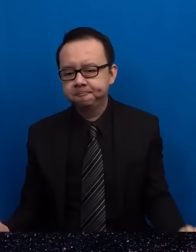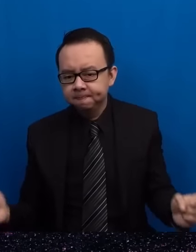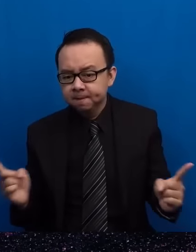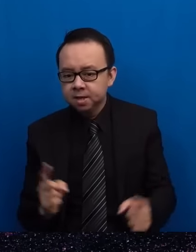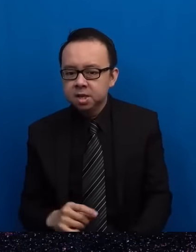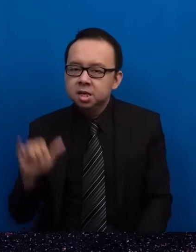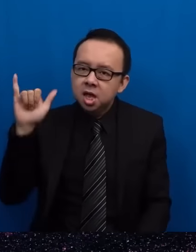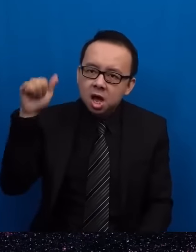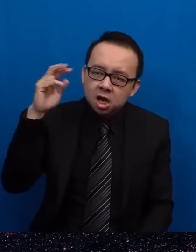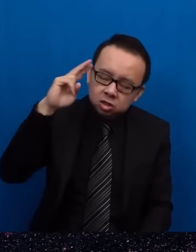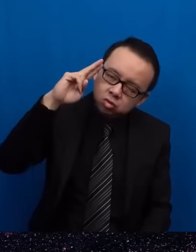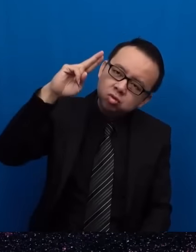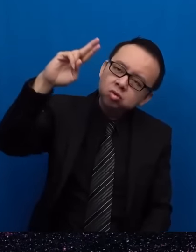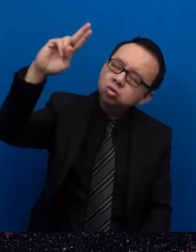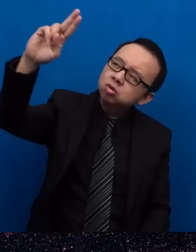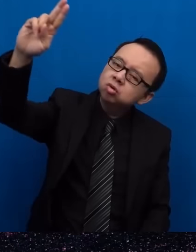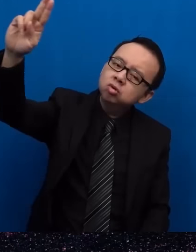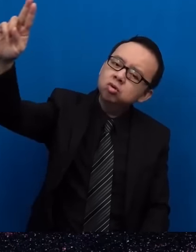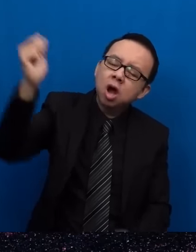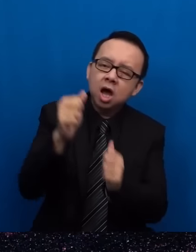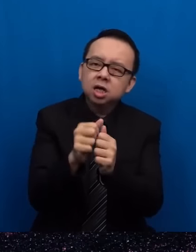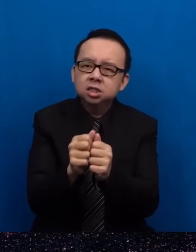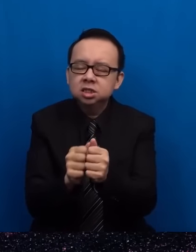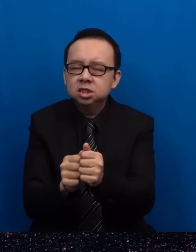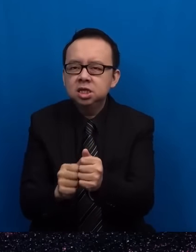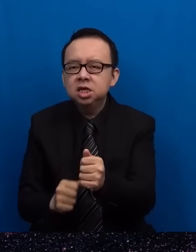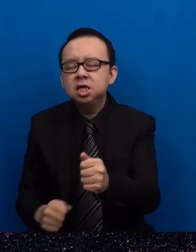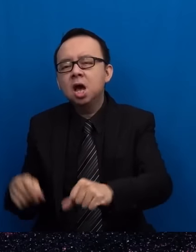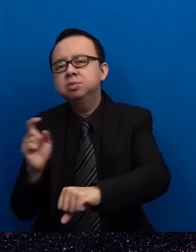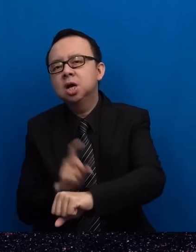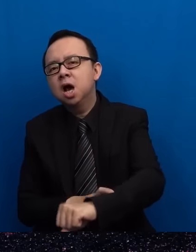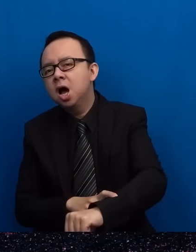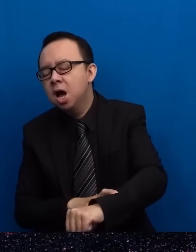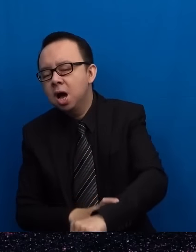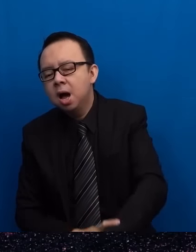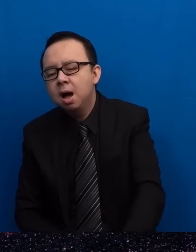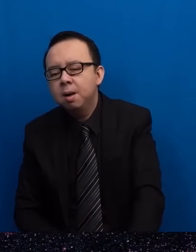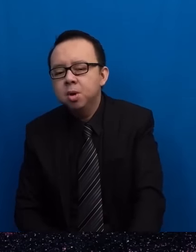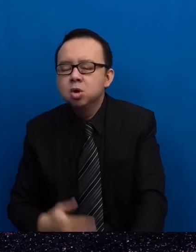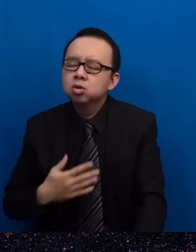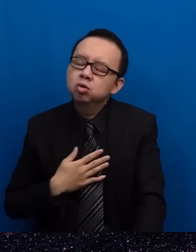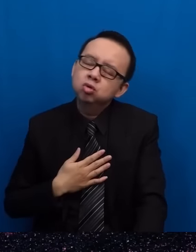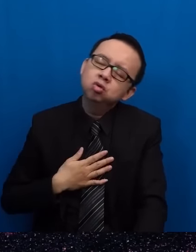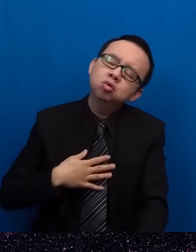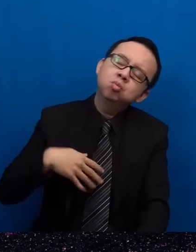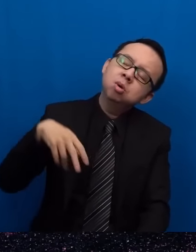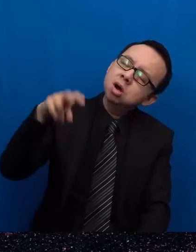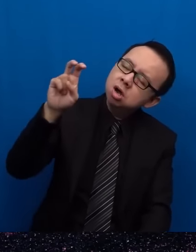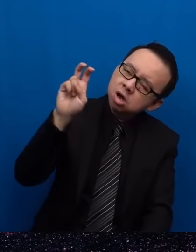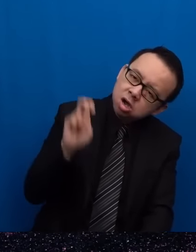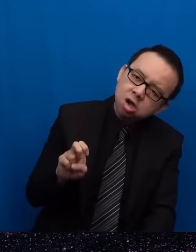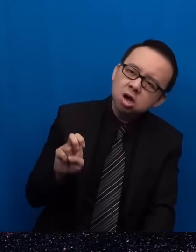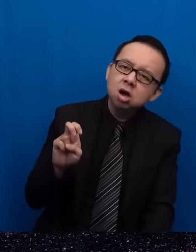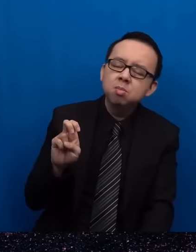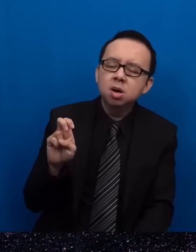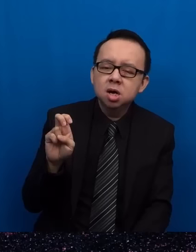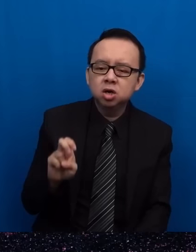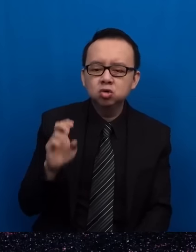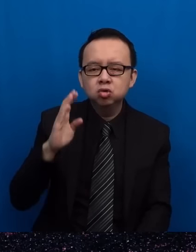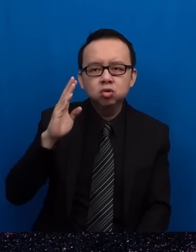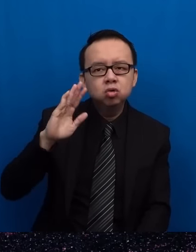Berkatilah ya Tuhan, tiap jam ku